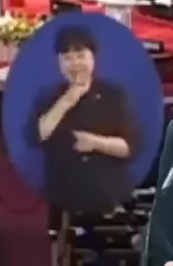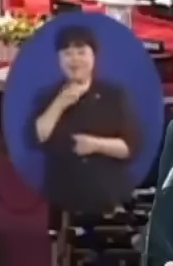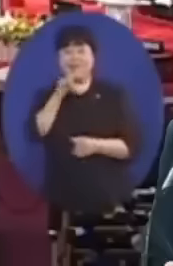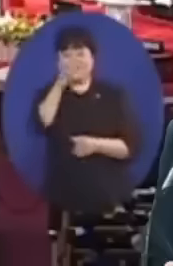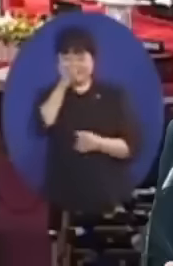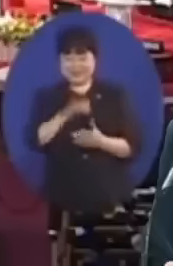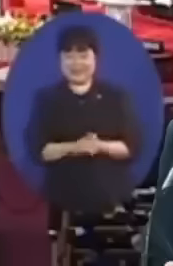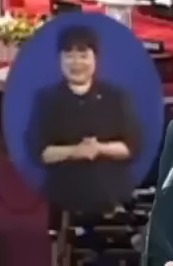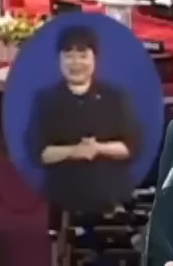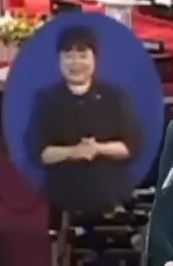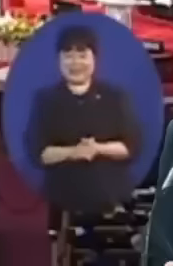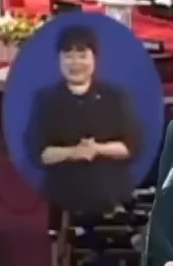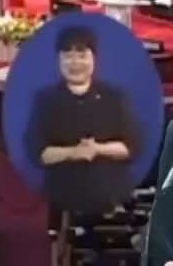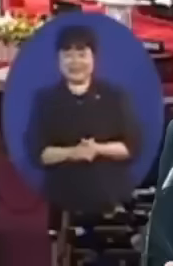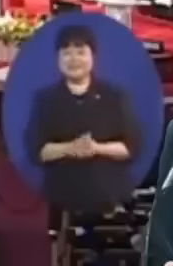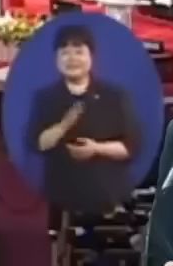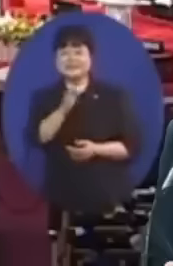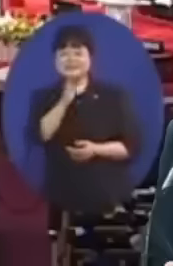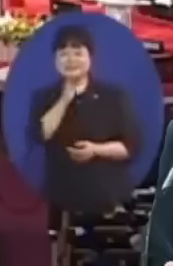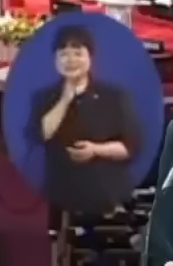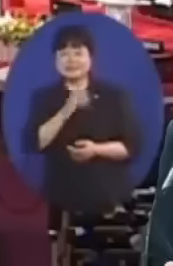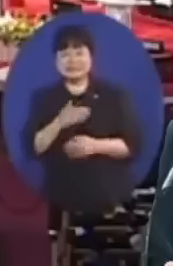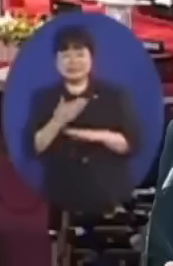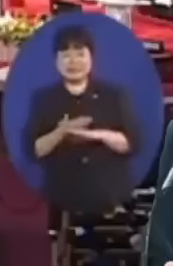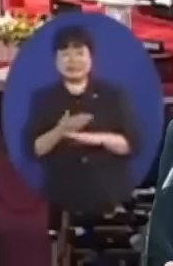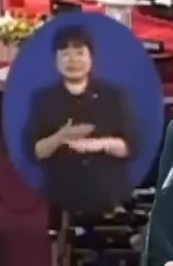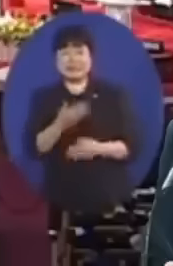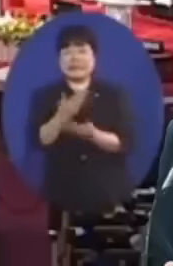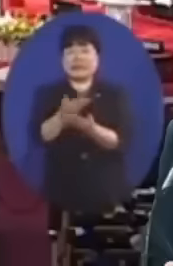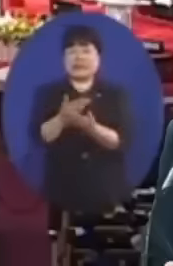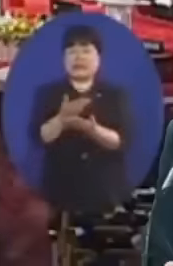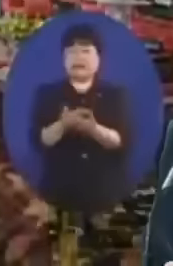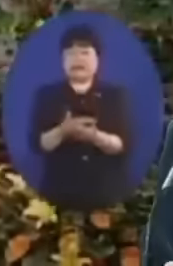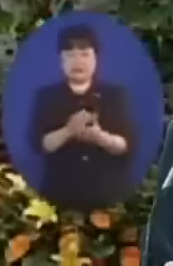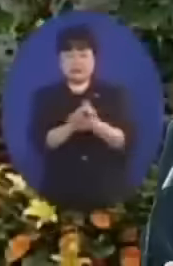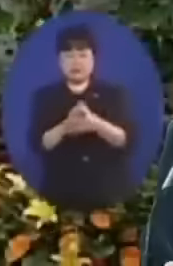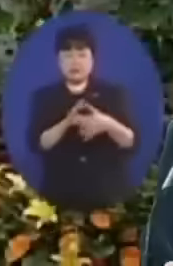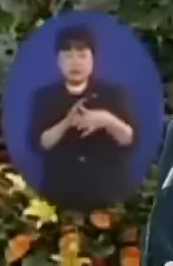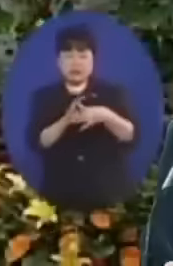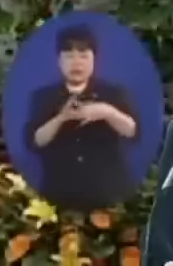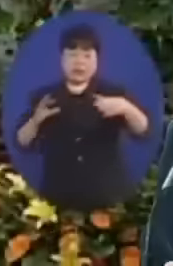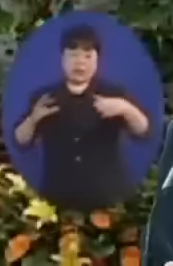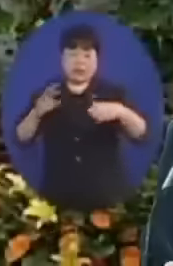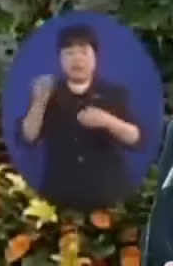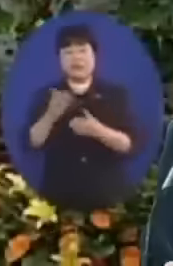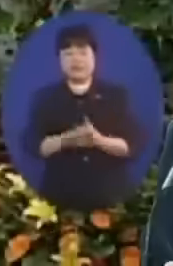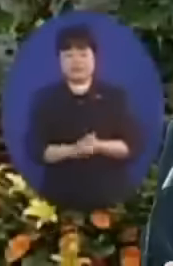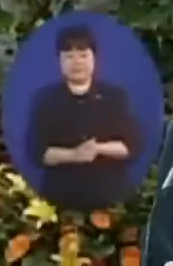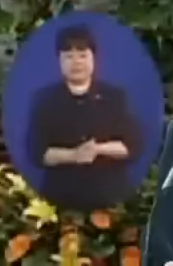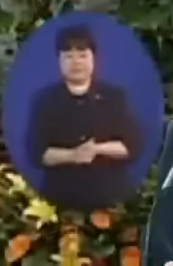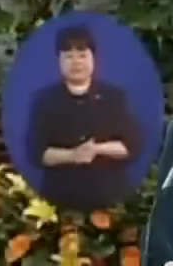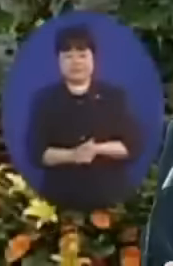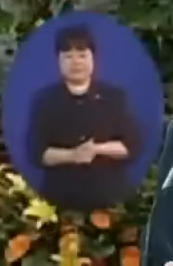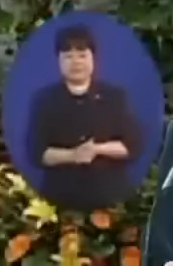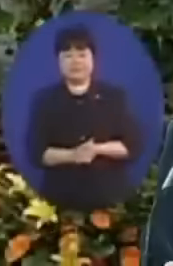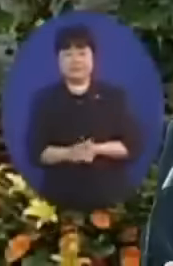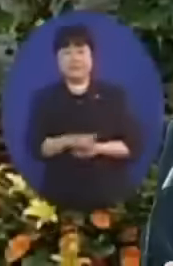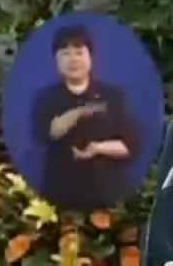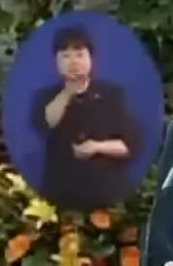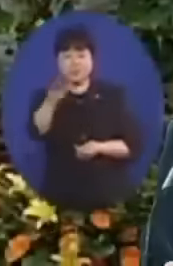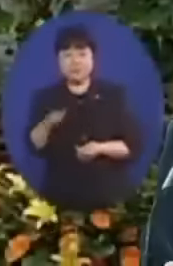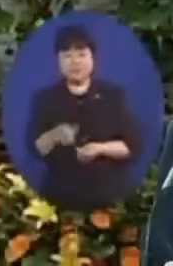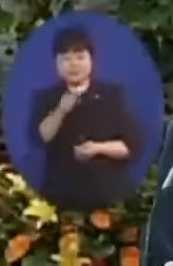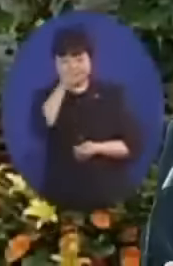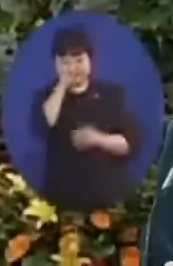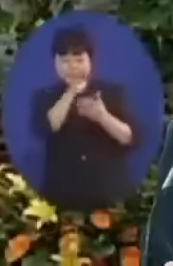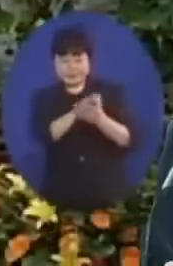사람입니다. 자꾸만 신세만 지고 부담스러워지면 친구의 관계도 멀어지는 것입니다. 그러므로 우리는